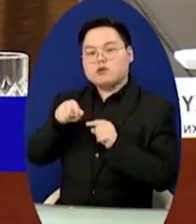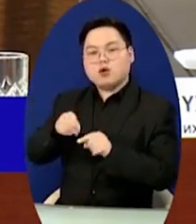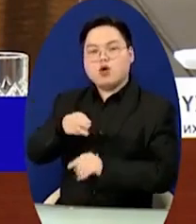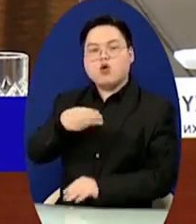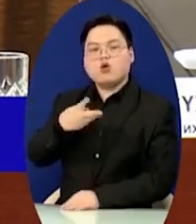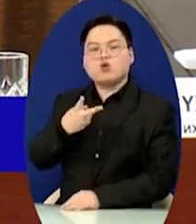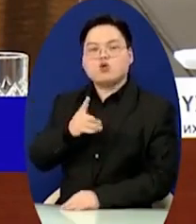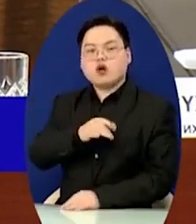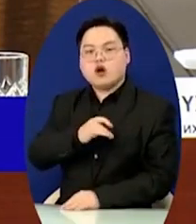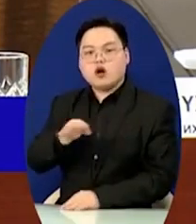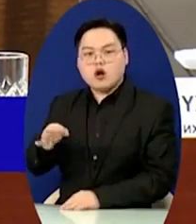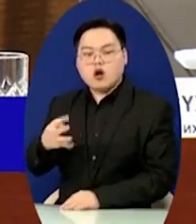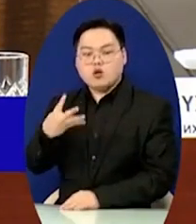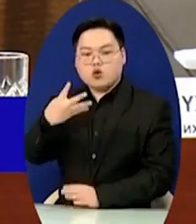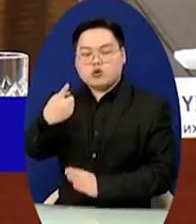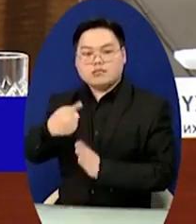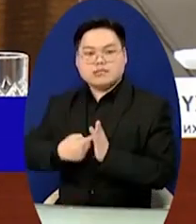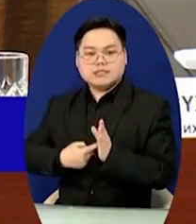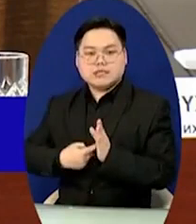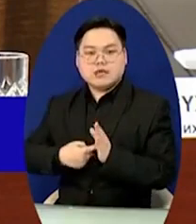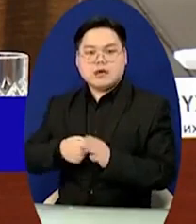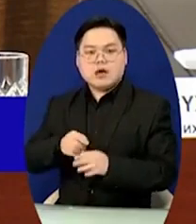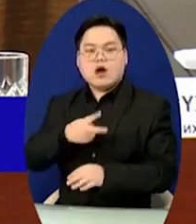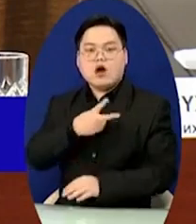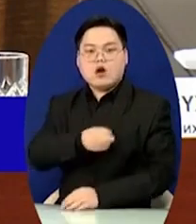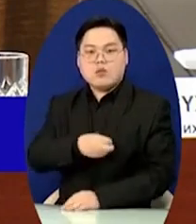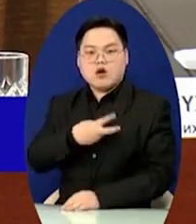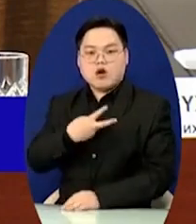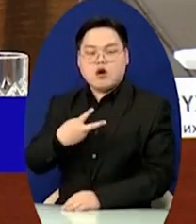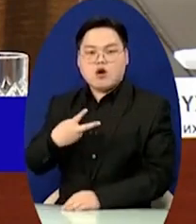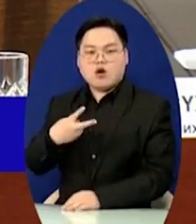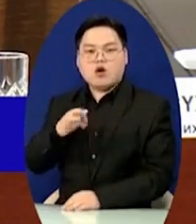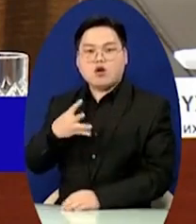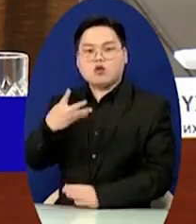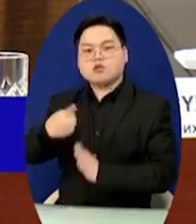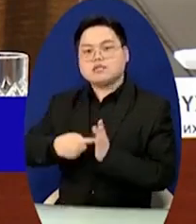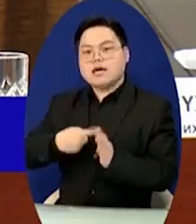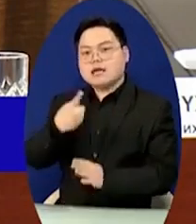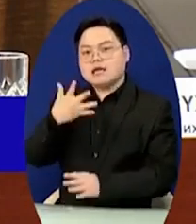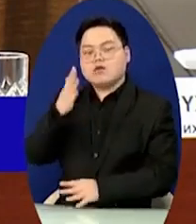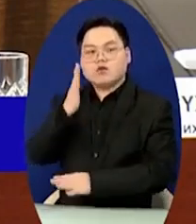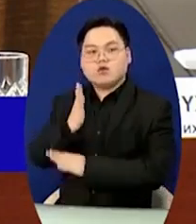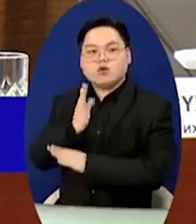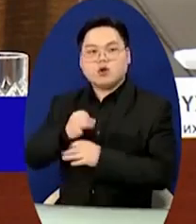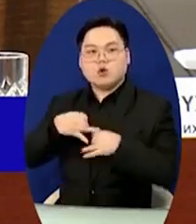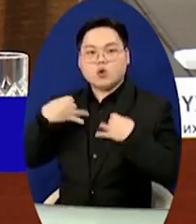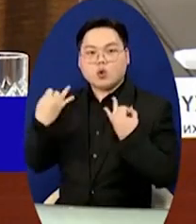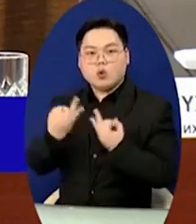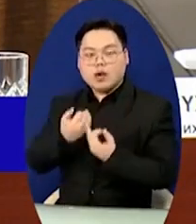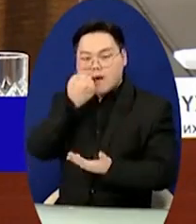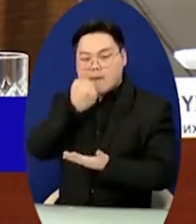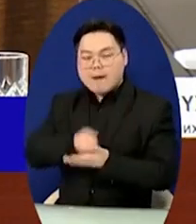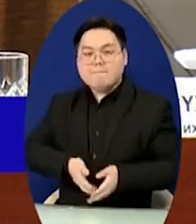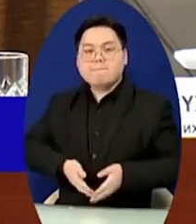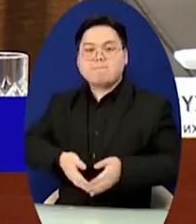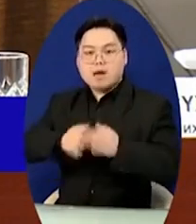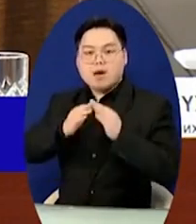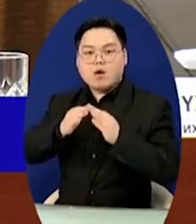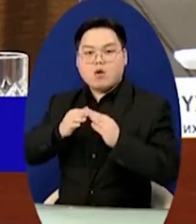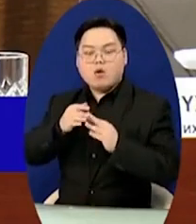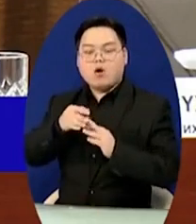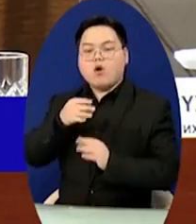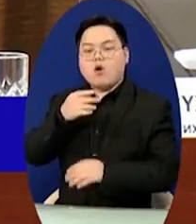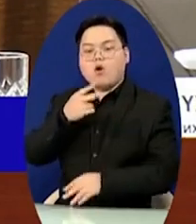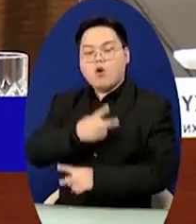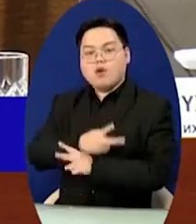хороо 4 сарын 2022 оны 4 сарын 15-ны өдөр Улсын их хурлын тогтоолоор байгуулагдсан хуулиараа 1